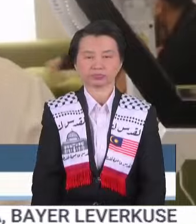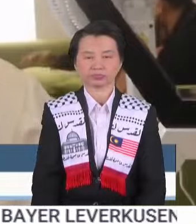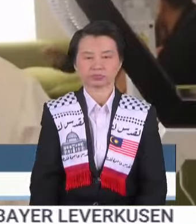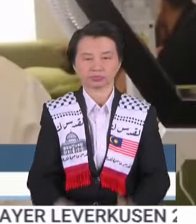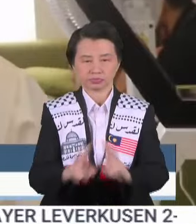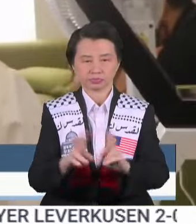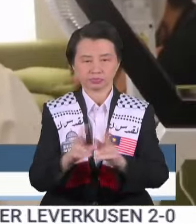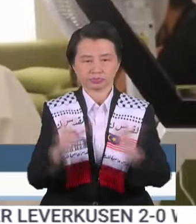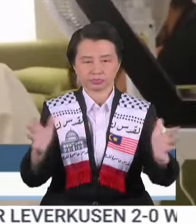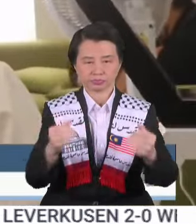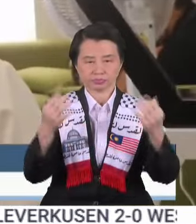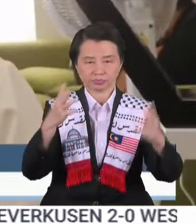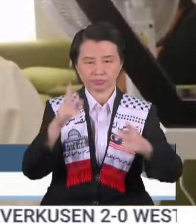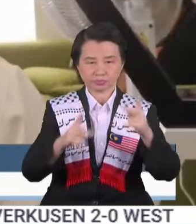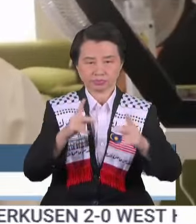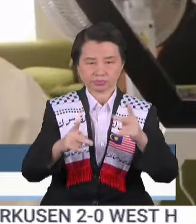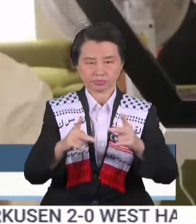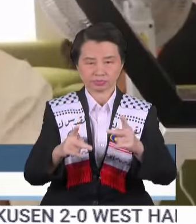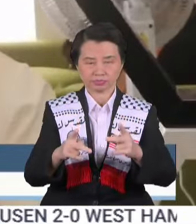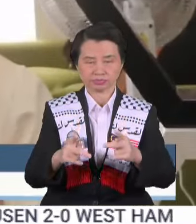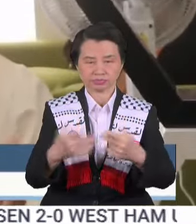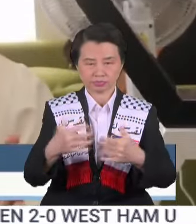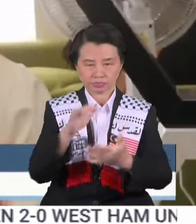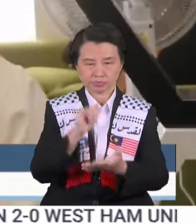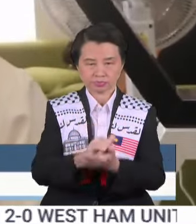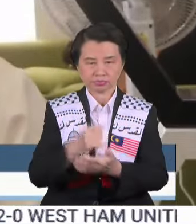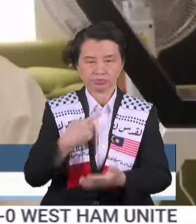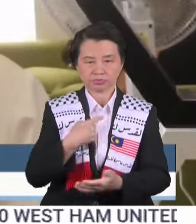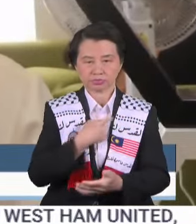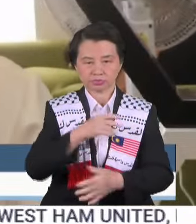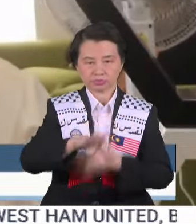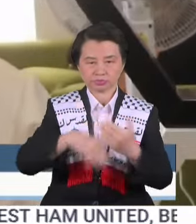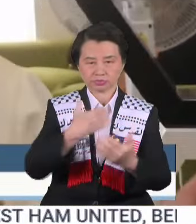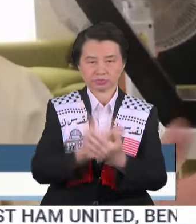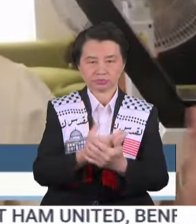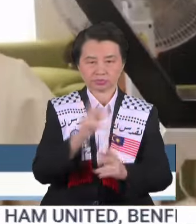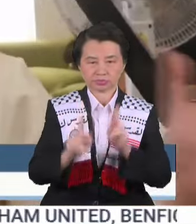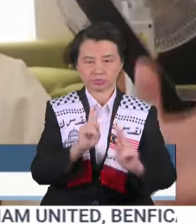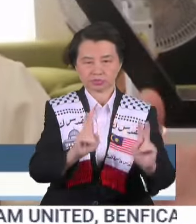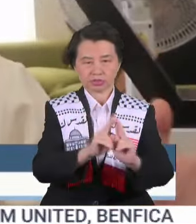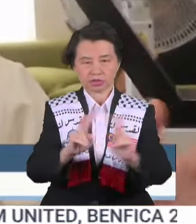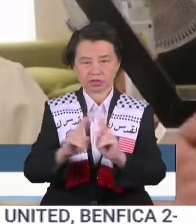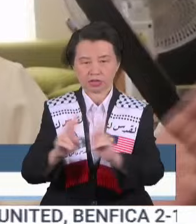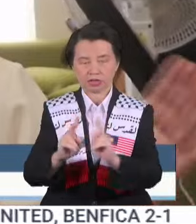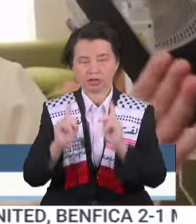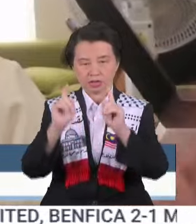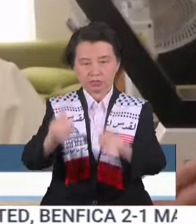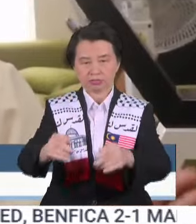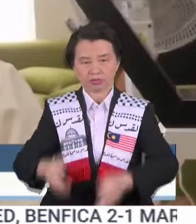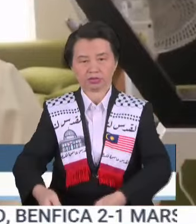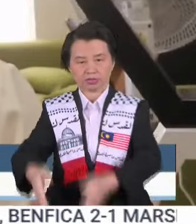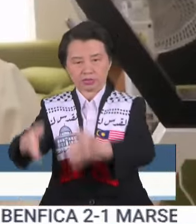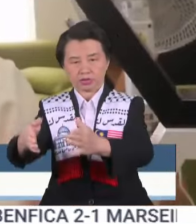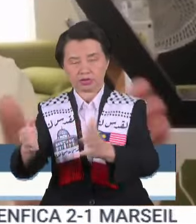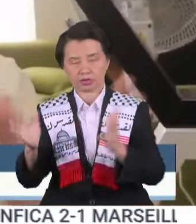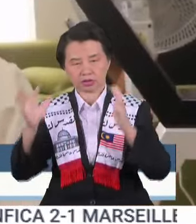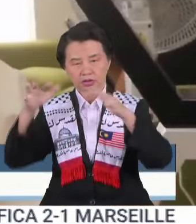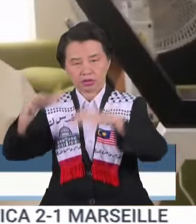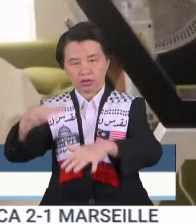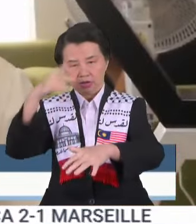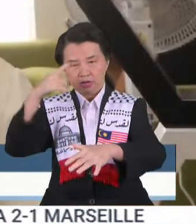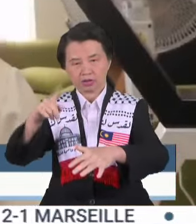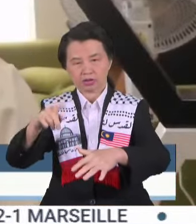Oh. Contoh kampung nombor 5. Kita stop, kita semua orang kampung pergi ke jaya, pergi ke jalan untuk